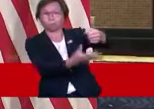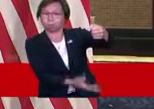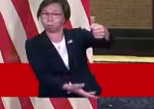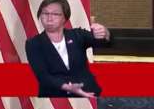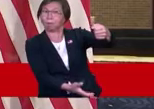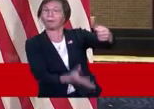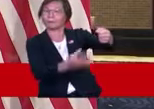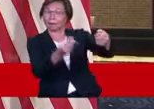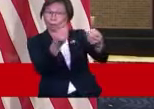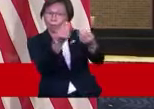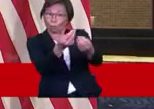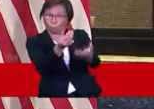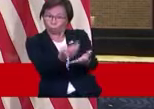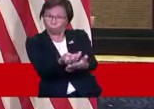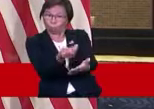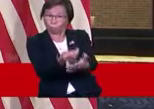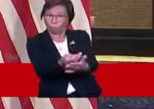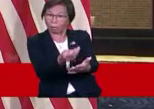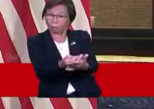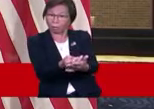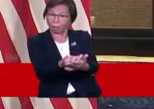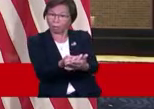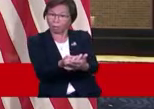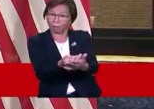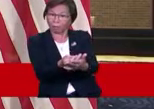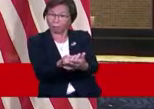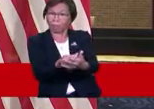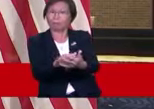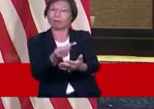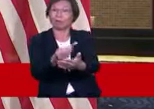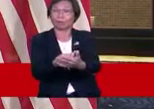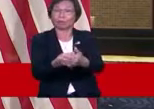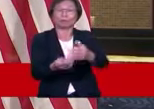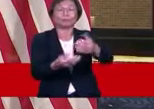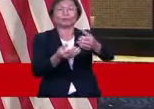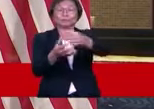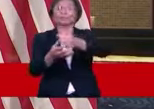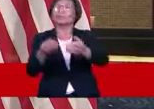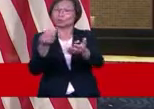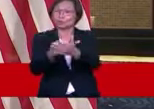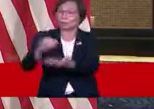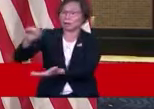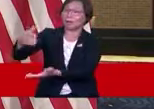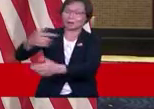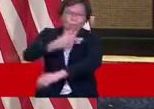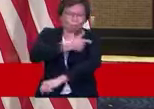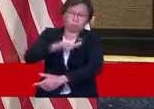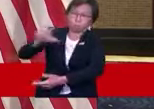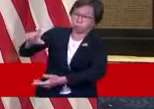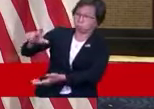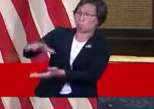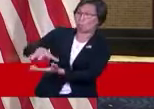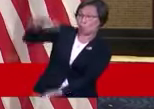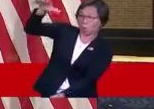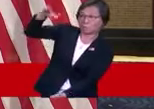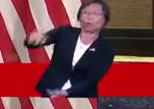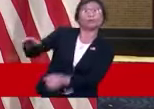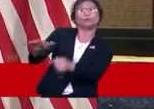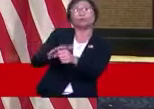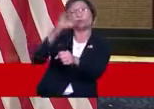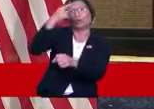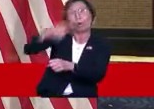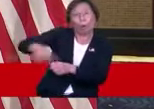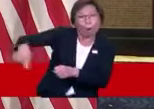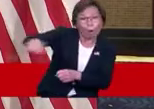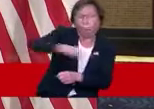dan jumlah nih ini adalah lebih daripada mencukupi untuk saudara dan saudari